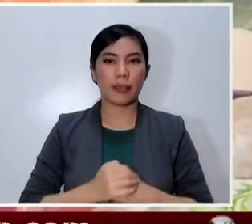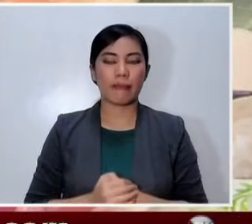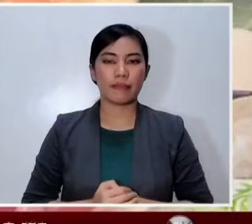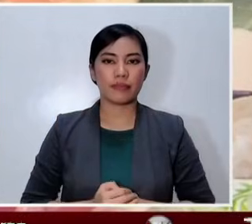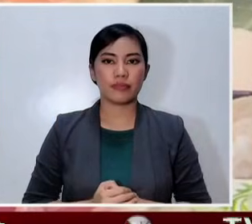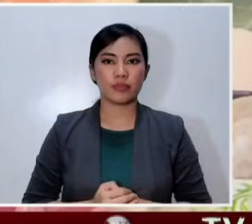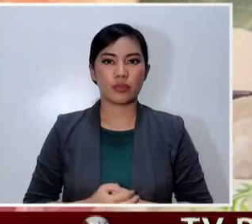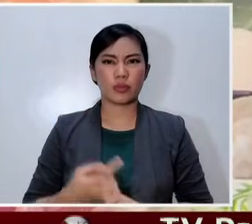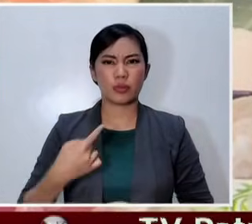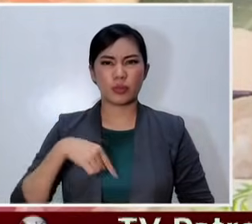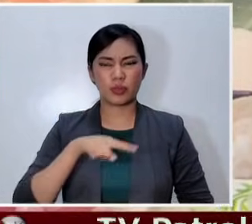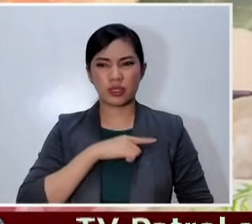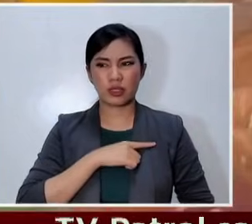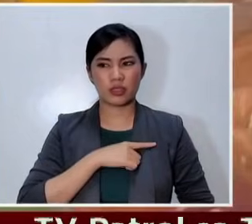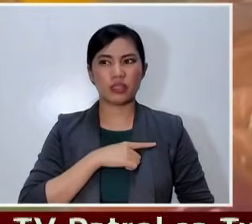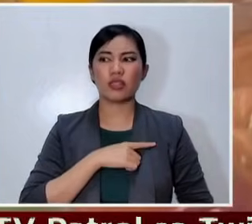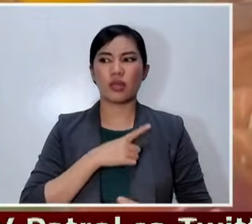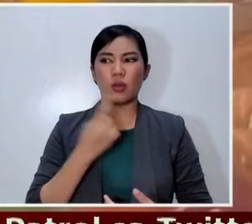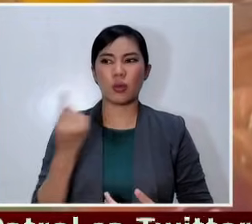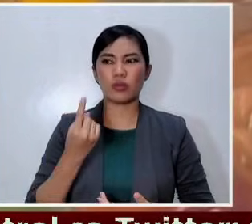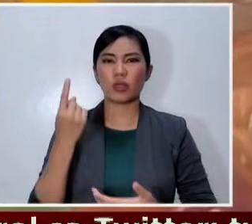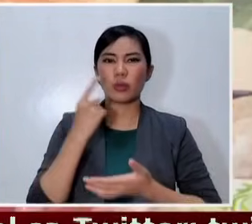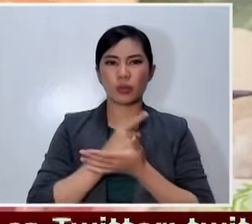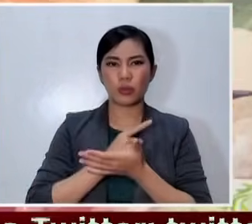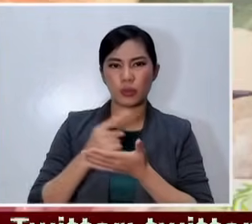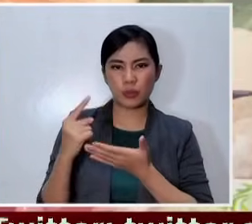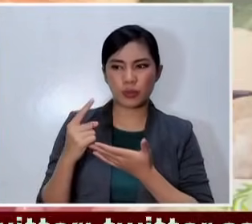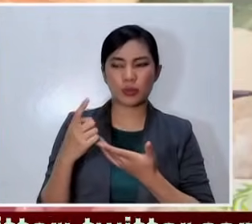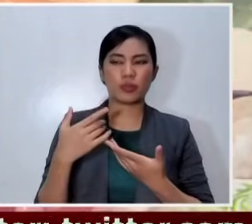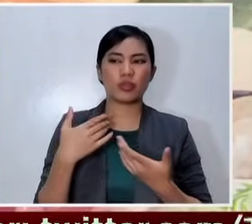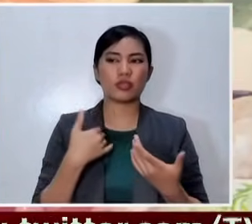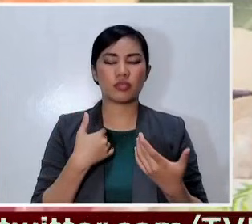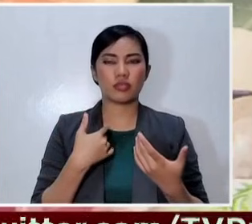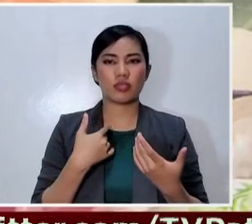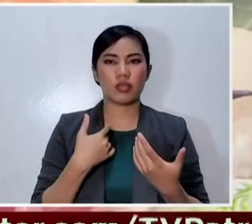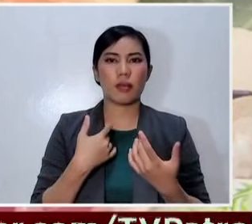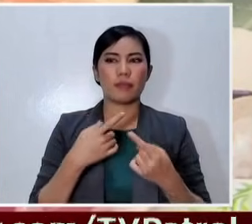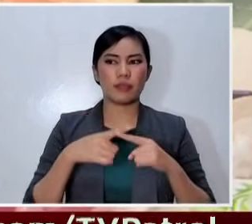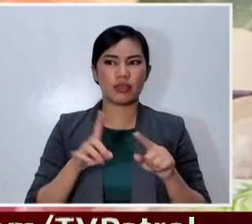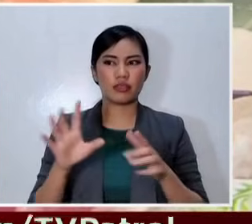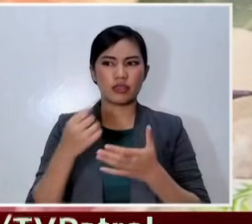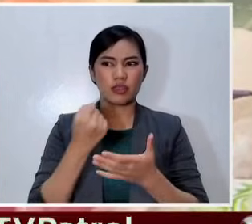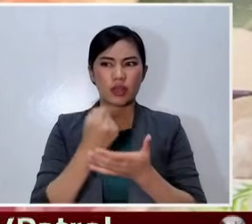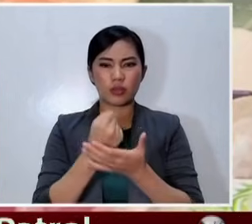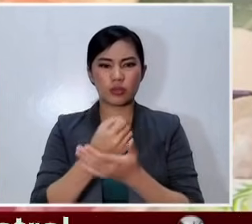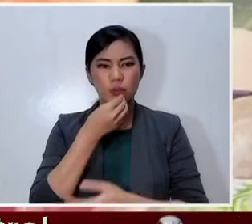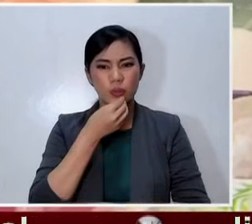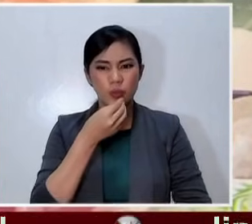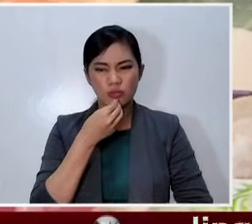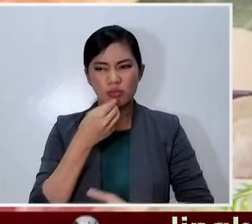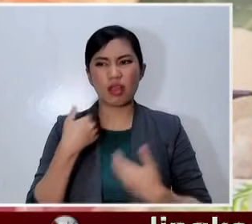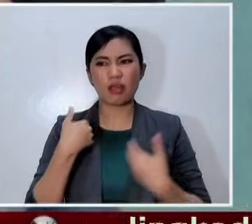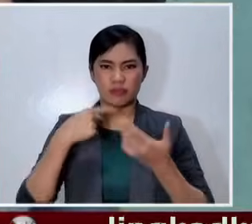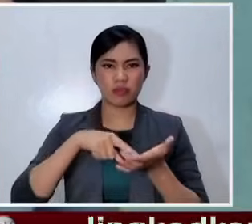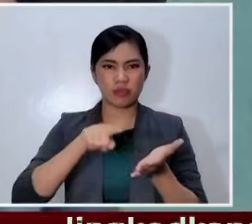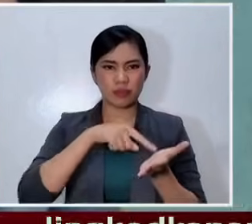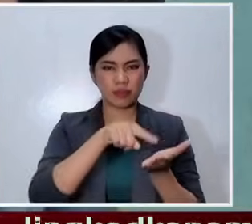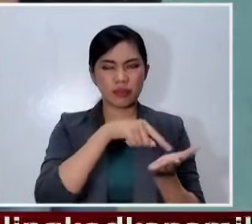talaga sasapat sa dalawang linggo. Pagkasahod pa lang, wala. Siyempre, kakain ka, kagagastos ka talaga. Pamilya